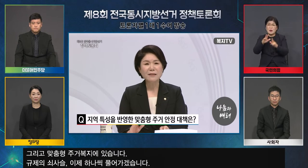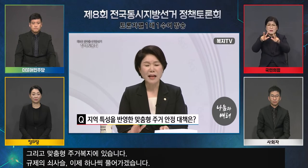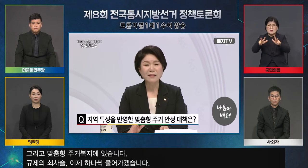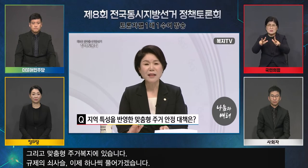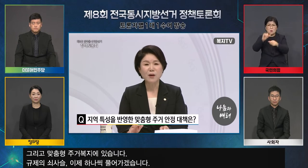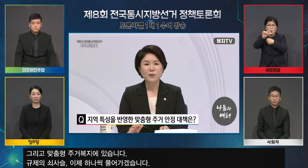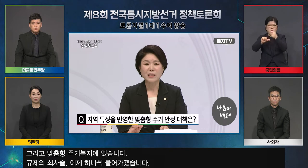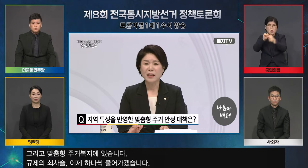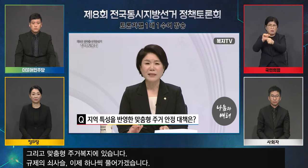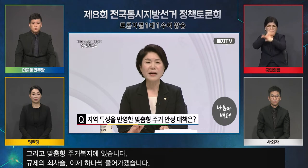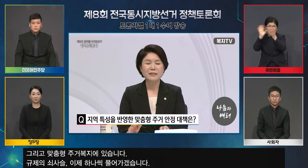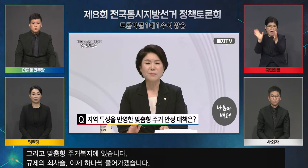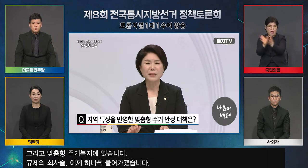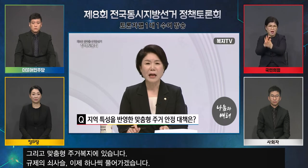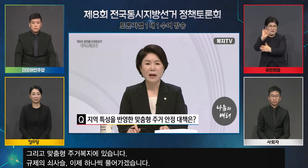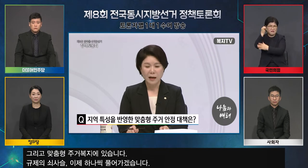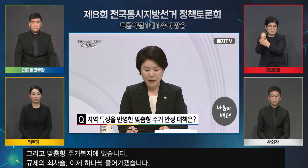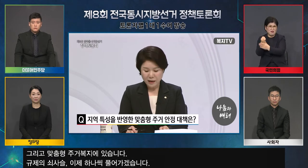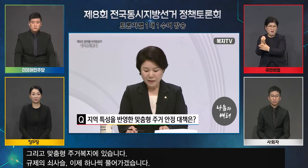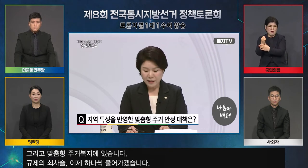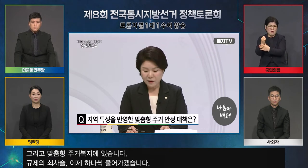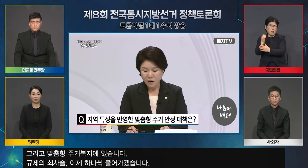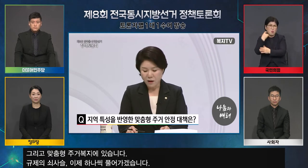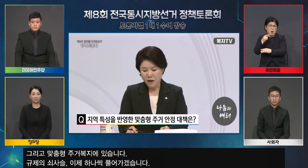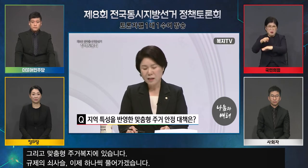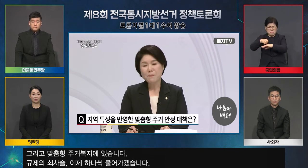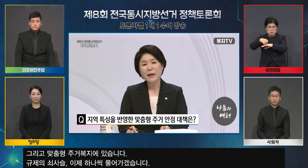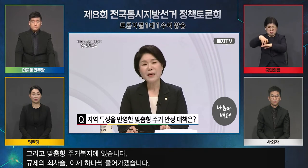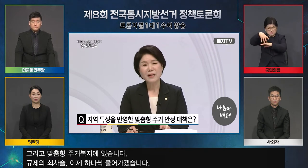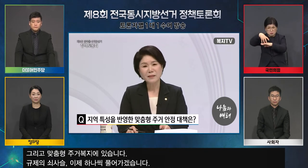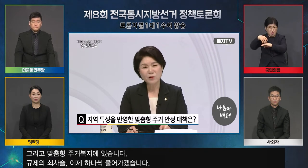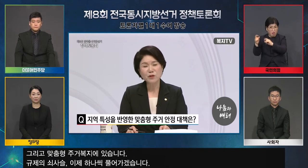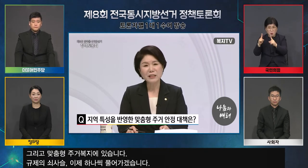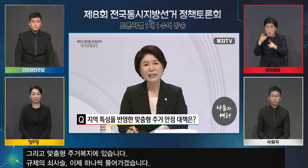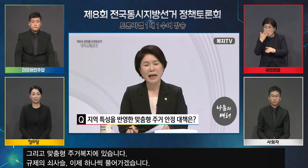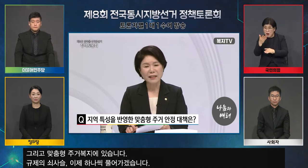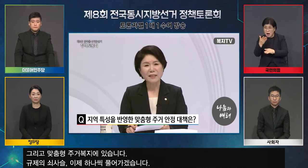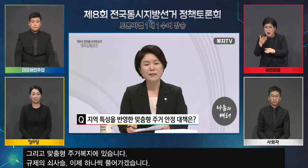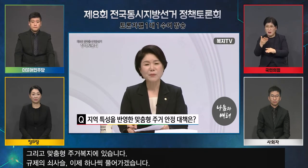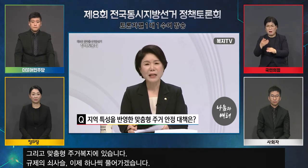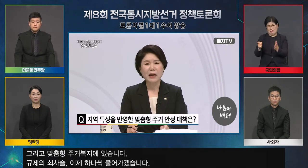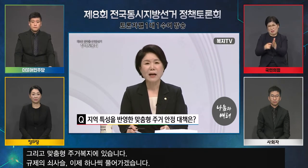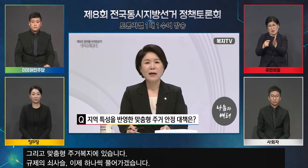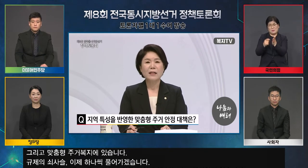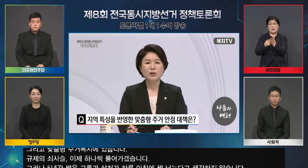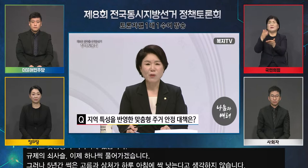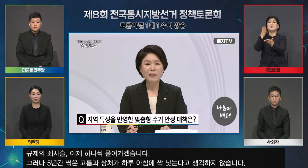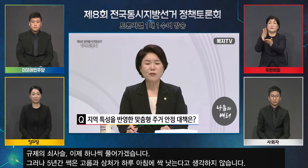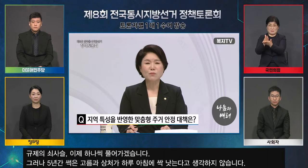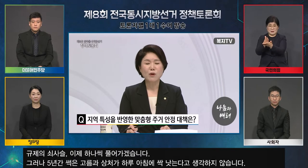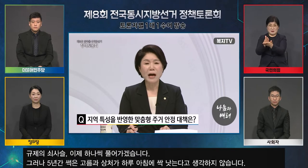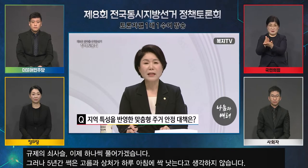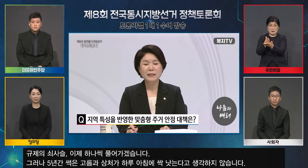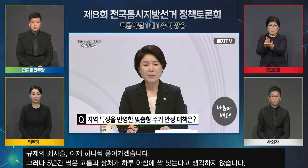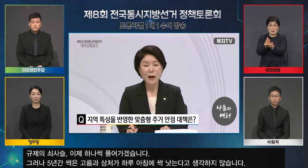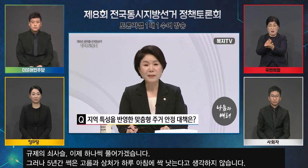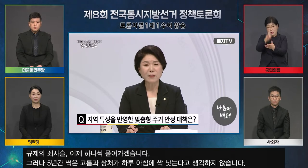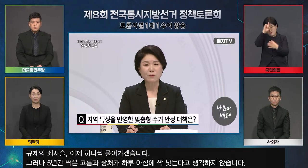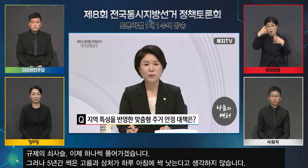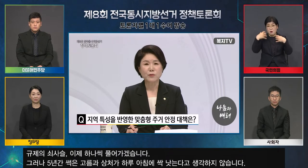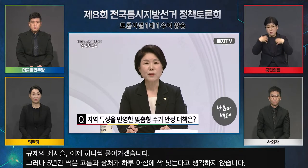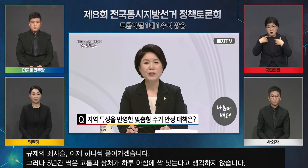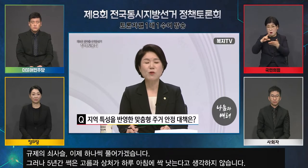싹 낫는다고 생각하지 않습니다. 그래서 급하게 서두르지 않겠습니다. 중앙정부와